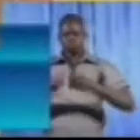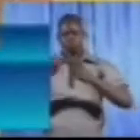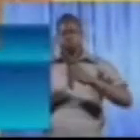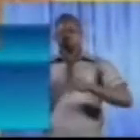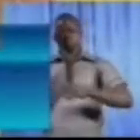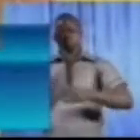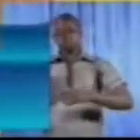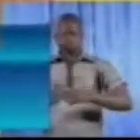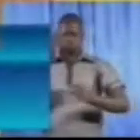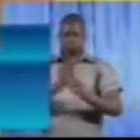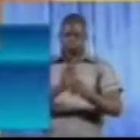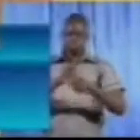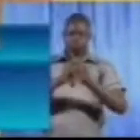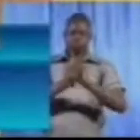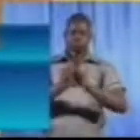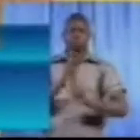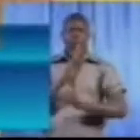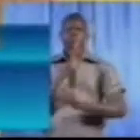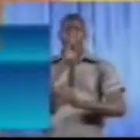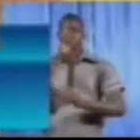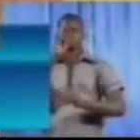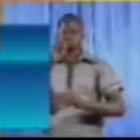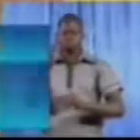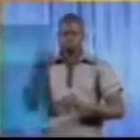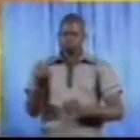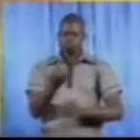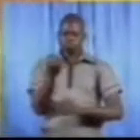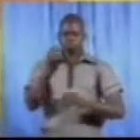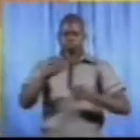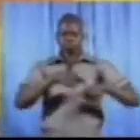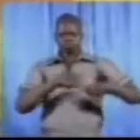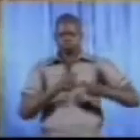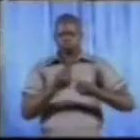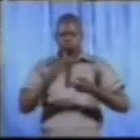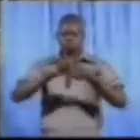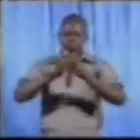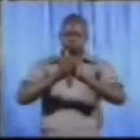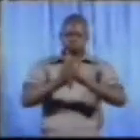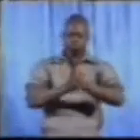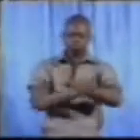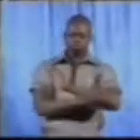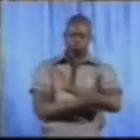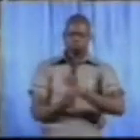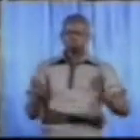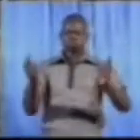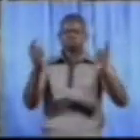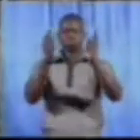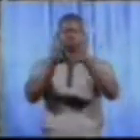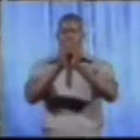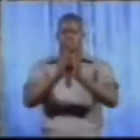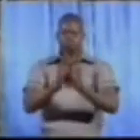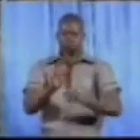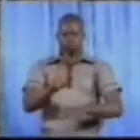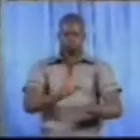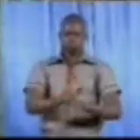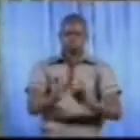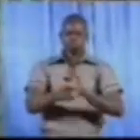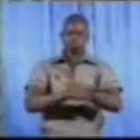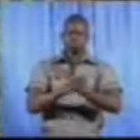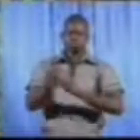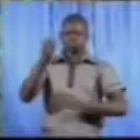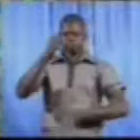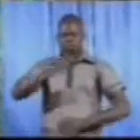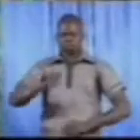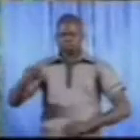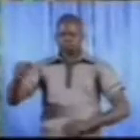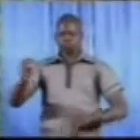leurs préoccupations sont vraiment toujours au cœur des préoccupations du pays. Cette rencontre de la capitale régionale du Sud-Ouest est